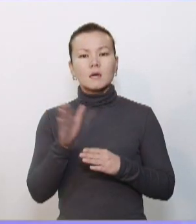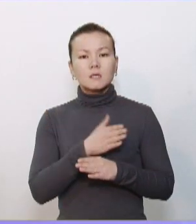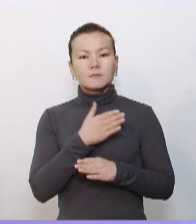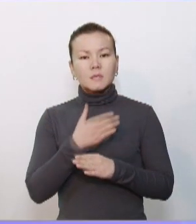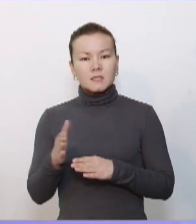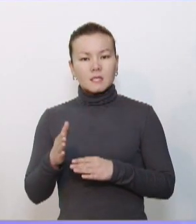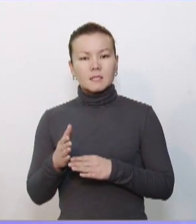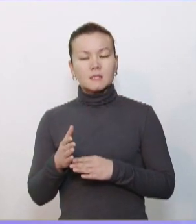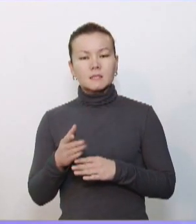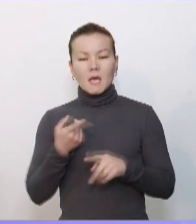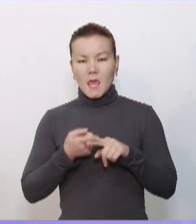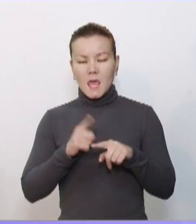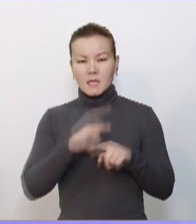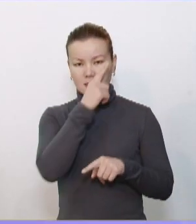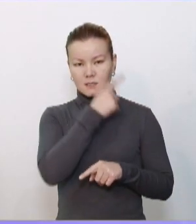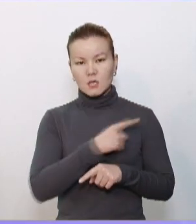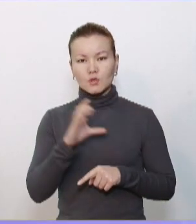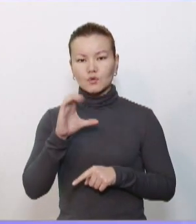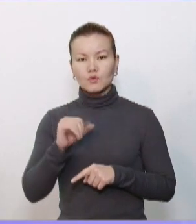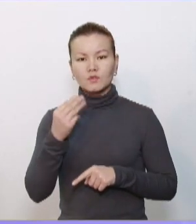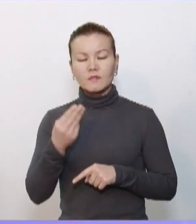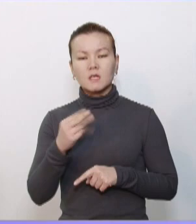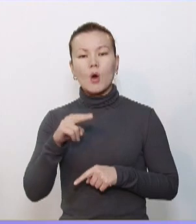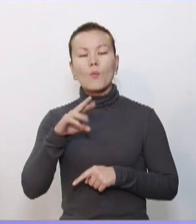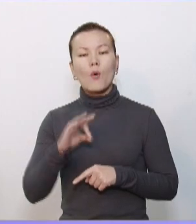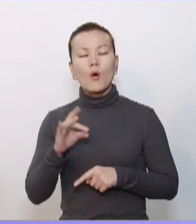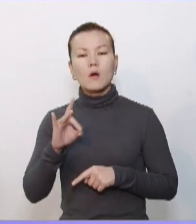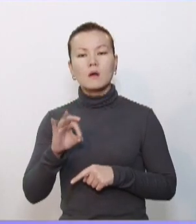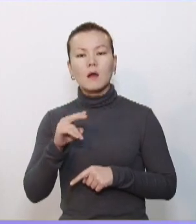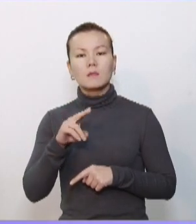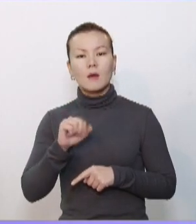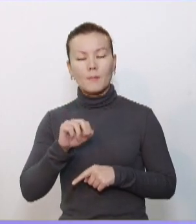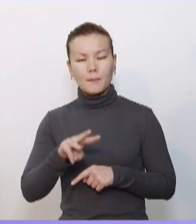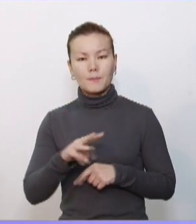Распределите данные существительные по родам.